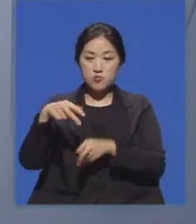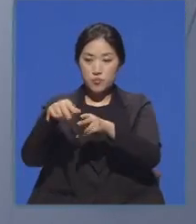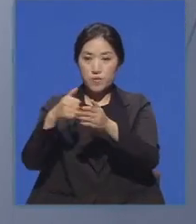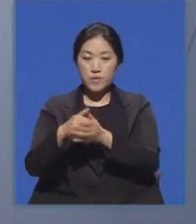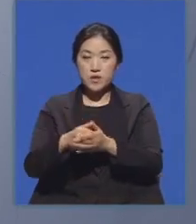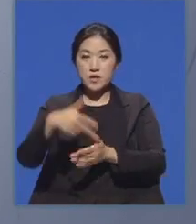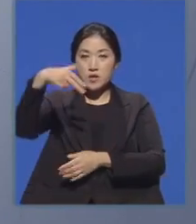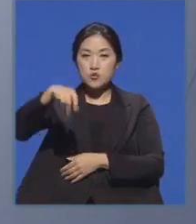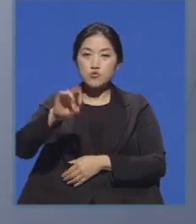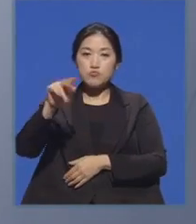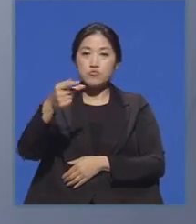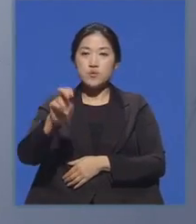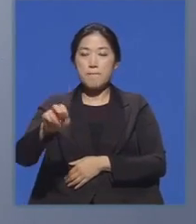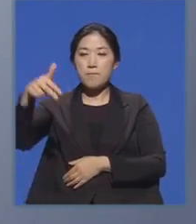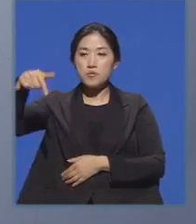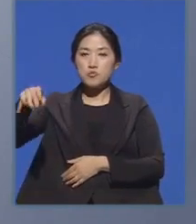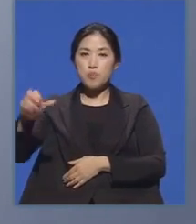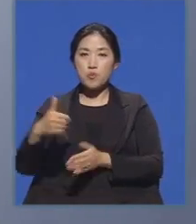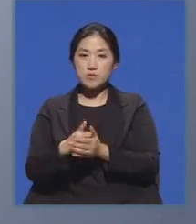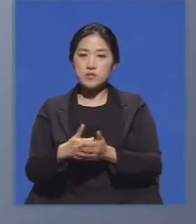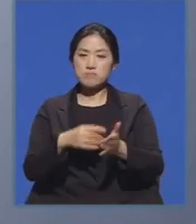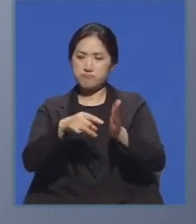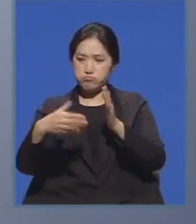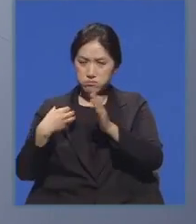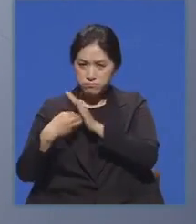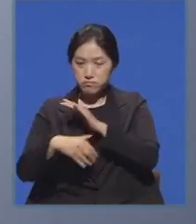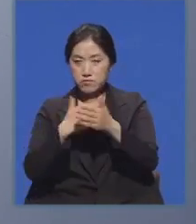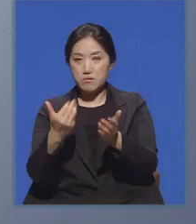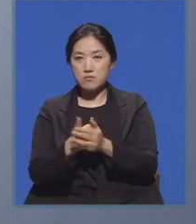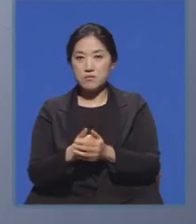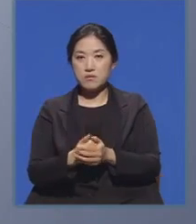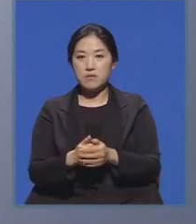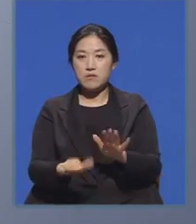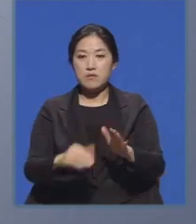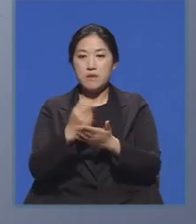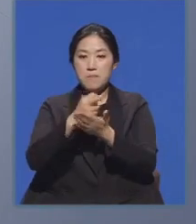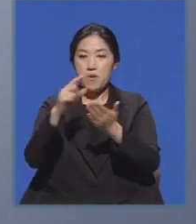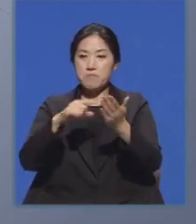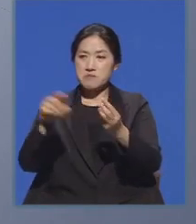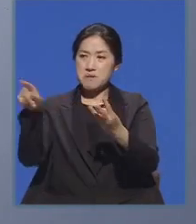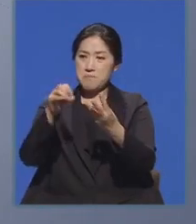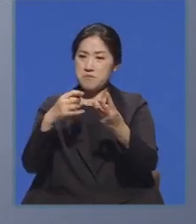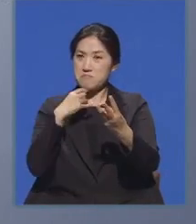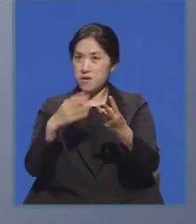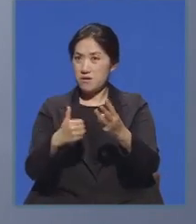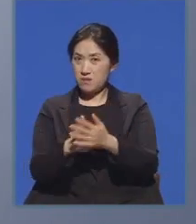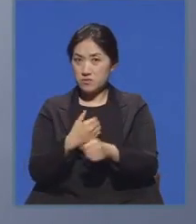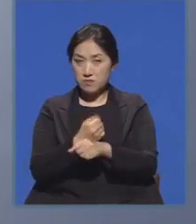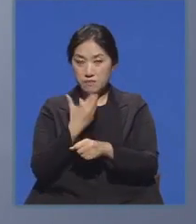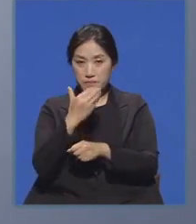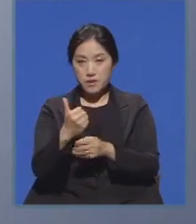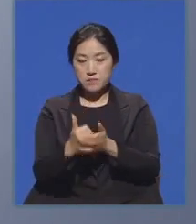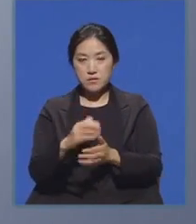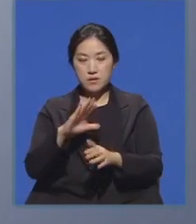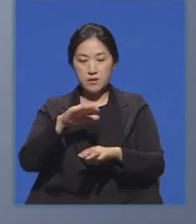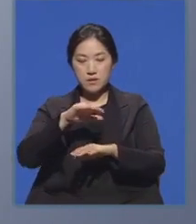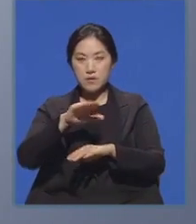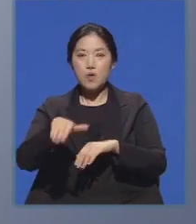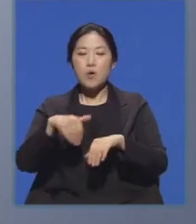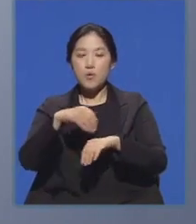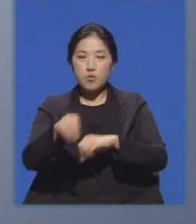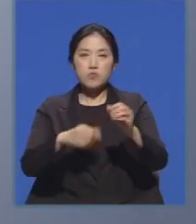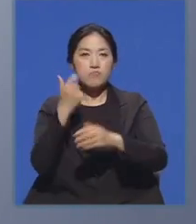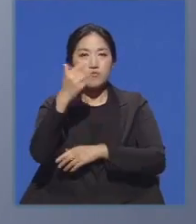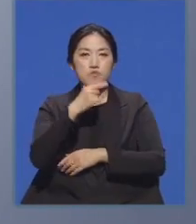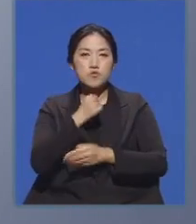중부담 중복지라 그러시면서 중부담에 대해서는 법인세의 그 정도 이야기밖에 안 하고 계시거든요. 제가 거꾸로 묻고 싶은 게 안